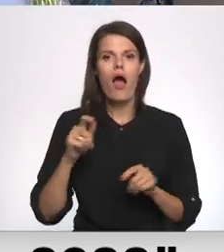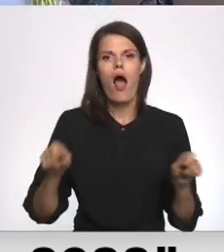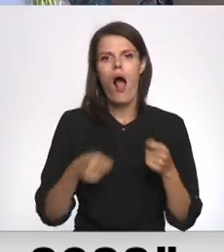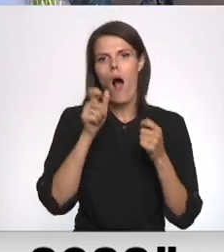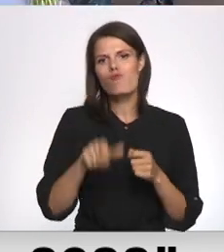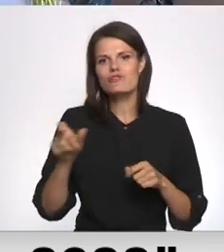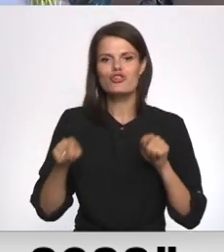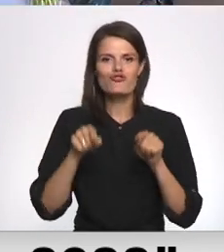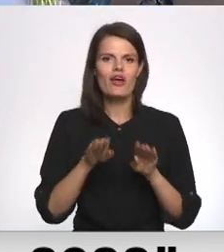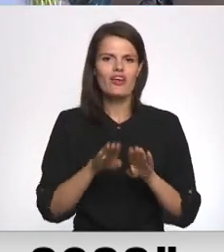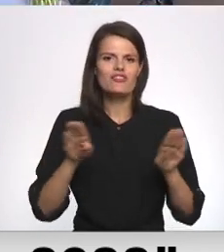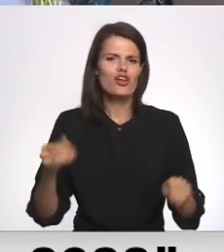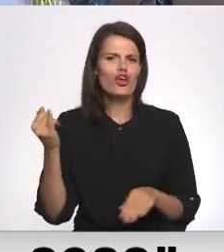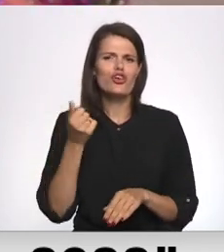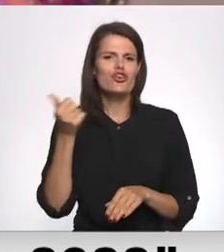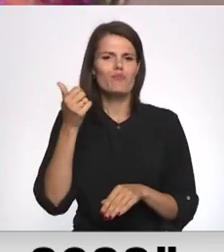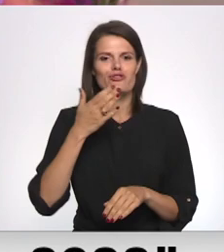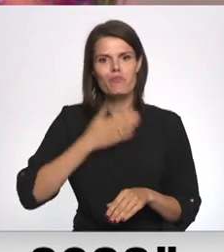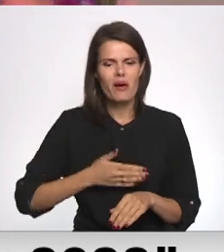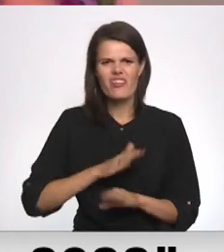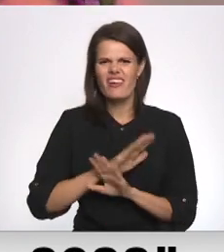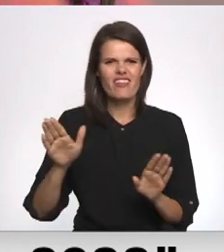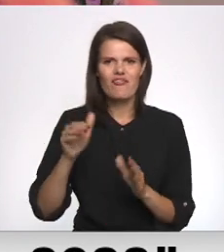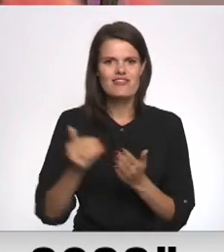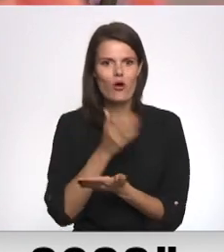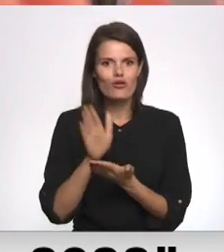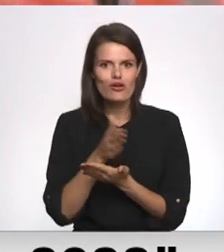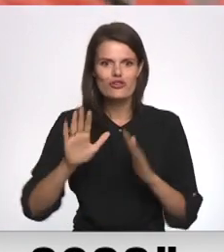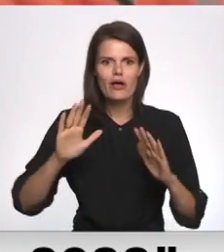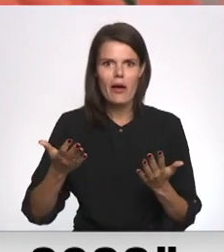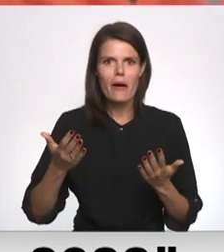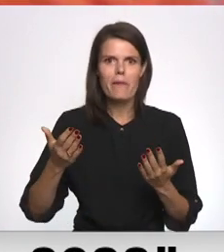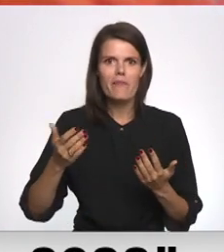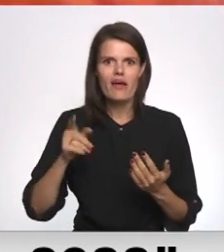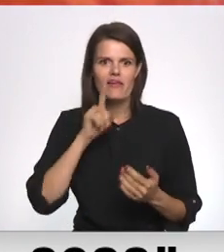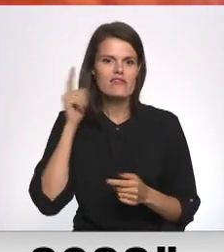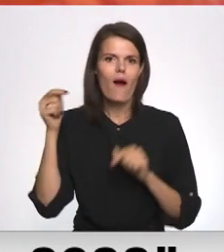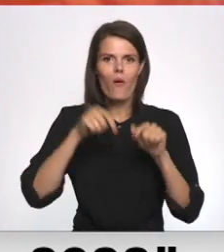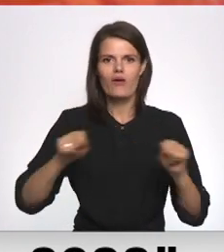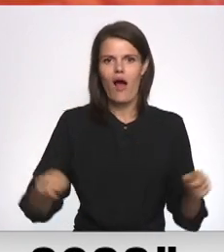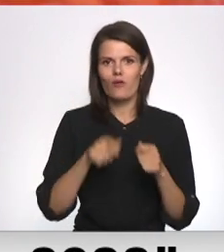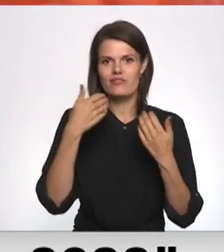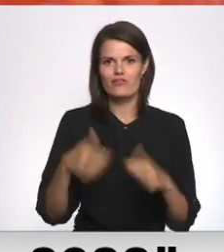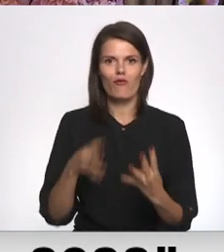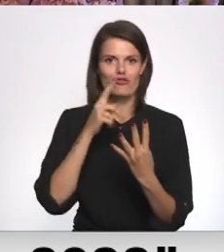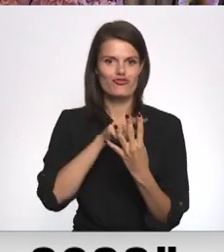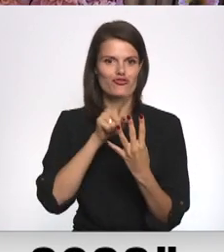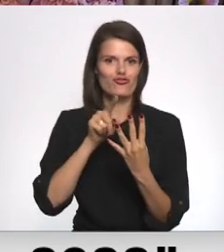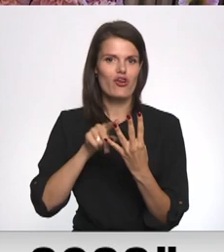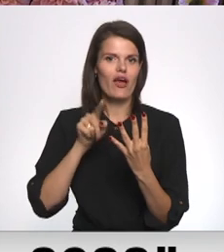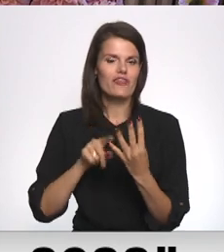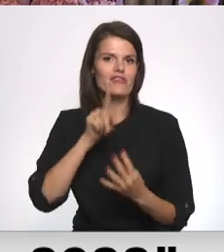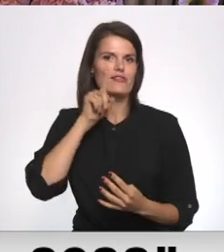šajā izstādē īpaši priecējot nevis jaunās šķirnes, bet jaunās audzētājas. Nu jau 4 gados jaunas